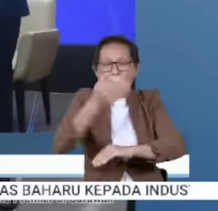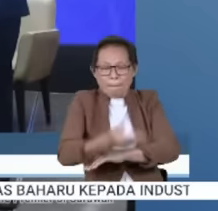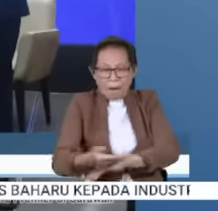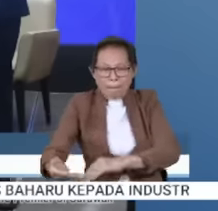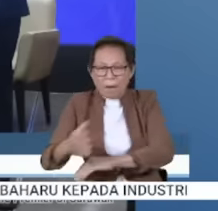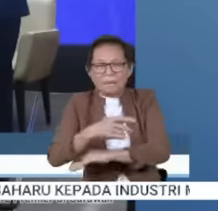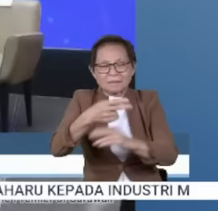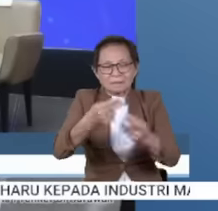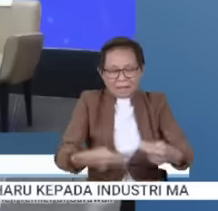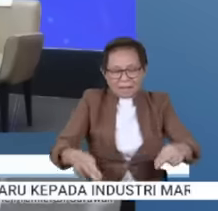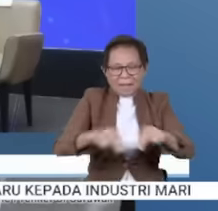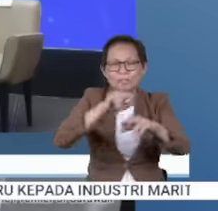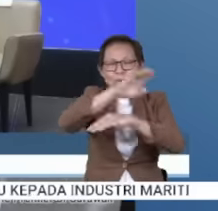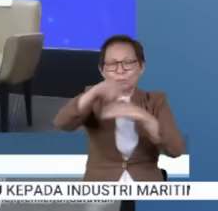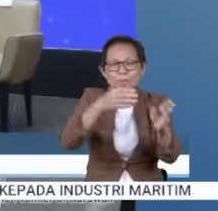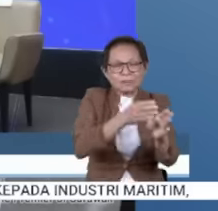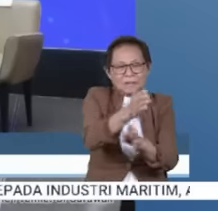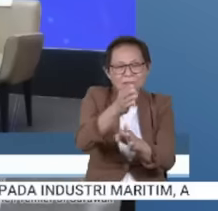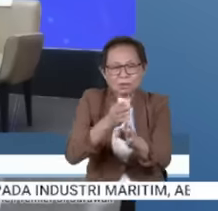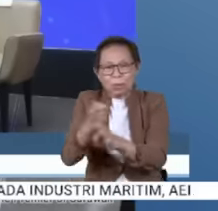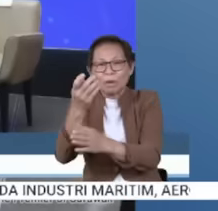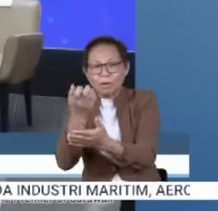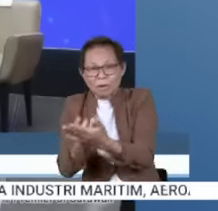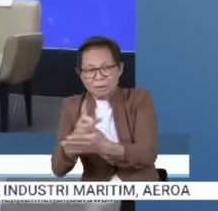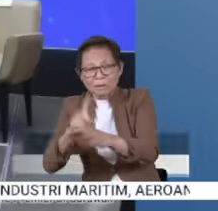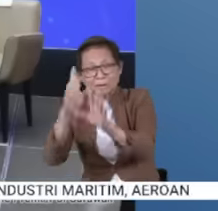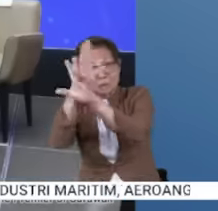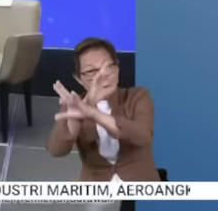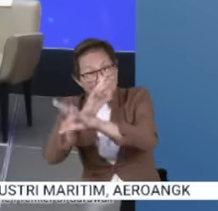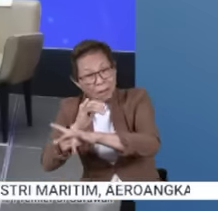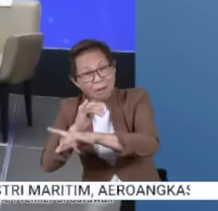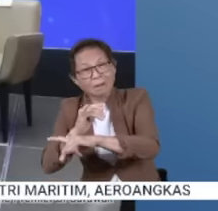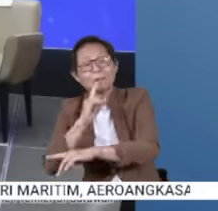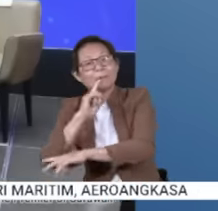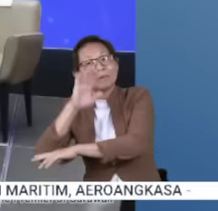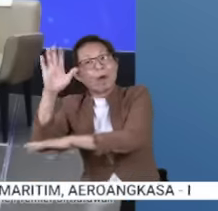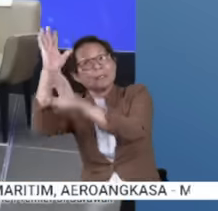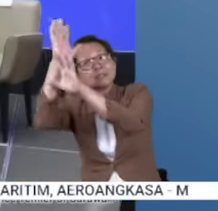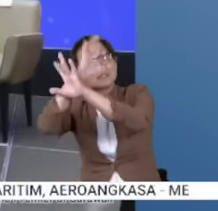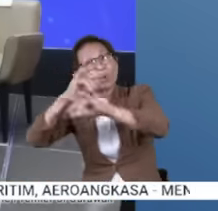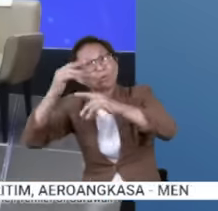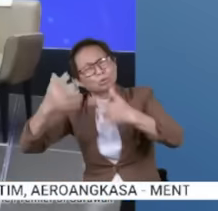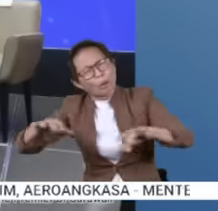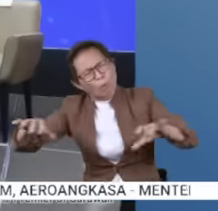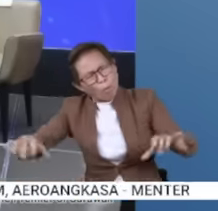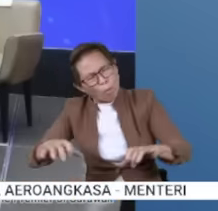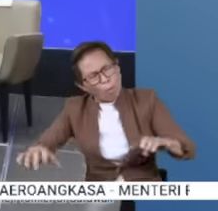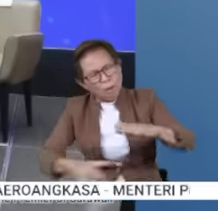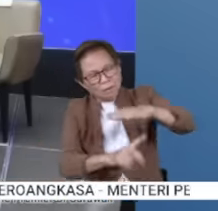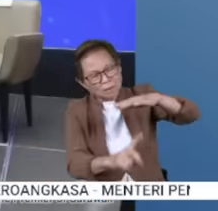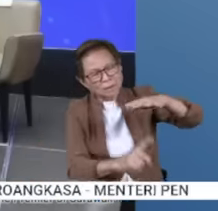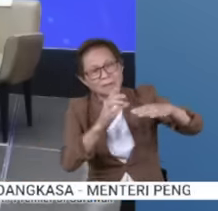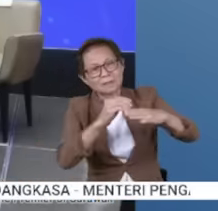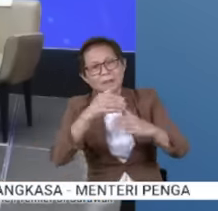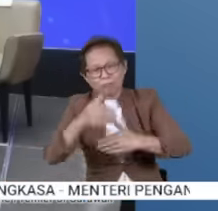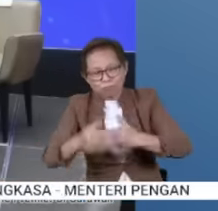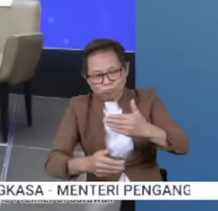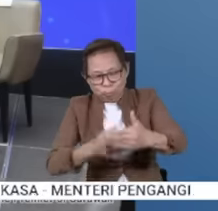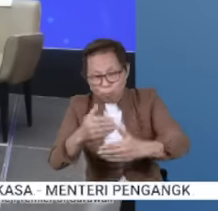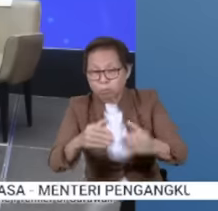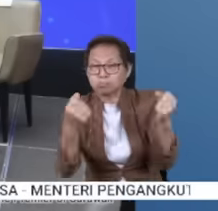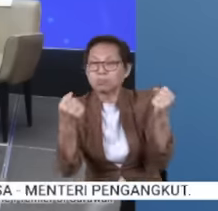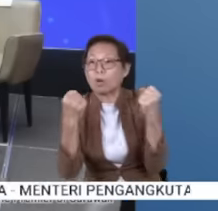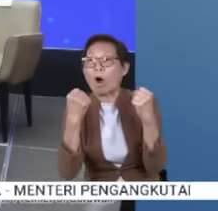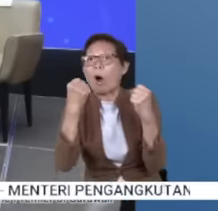dalam semua sektor ekonomi di Sarawak beliau memberi jaminan Sarawak telah melaksanakan dasar dan prosedur yang